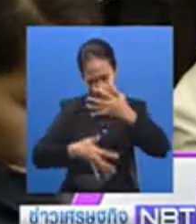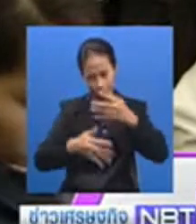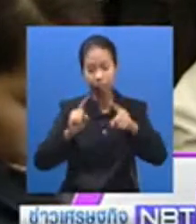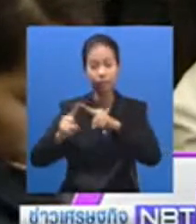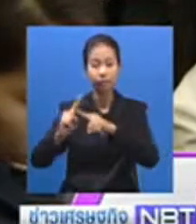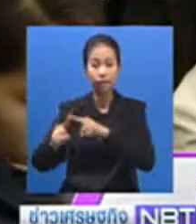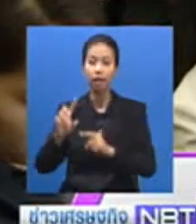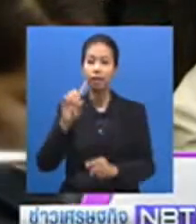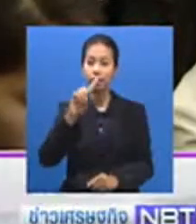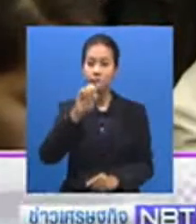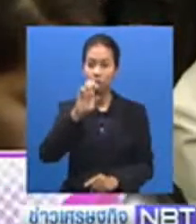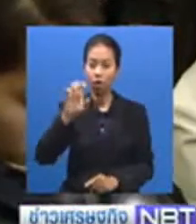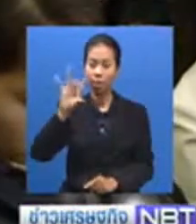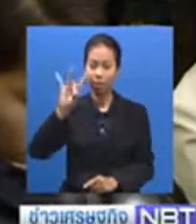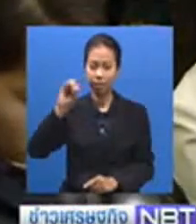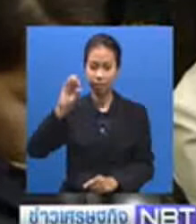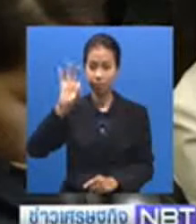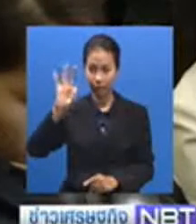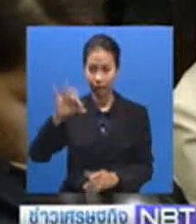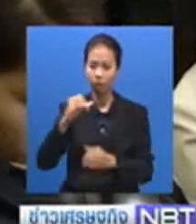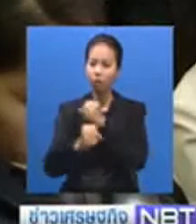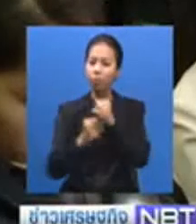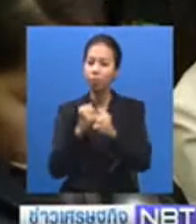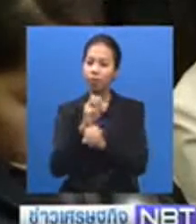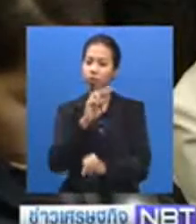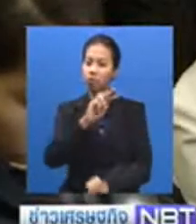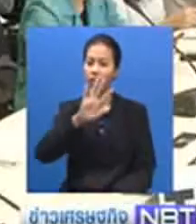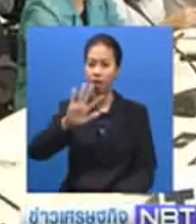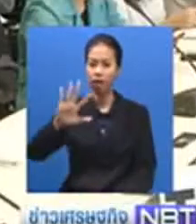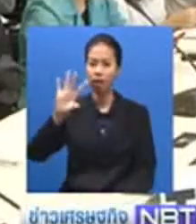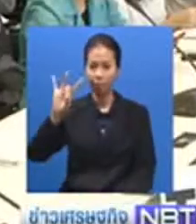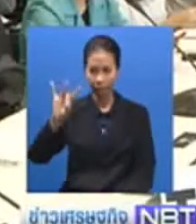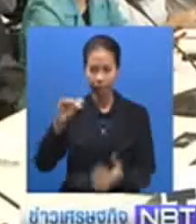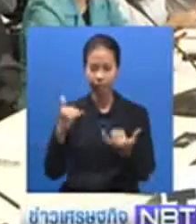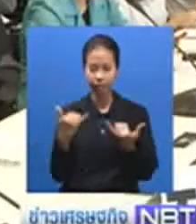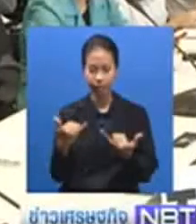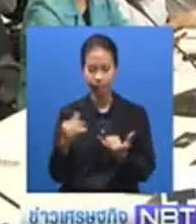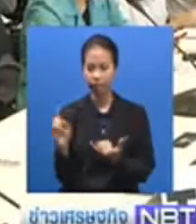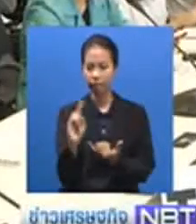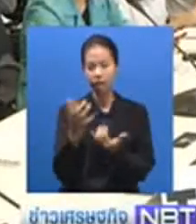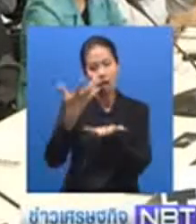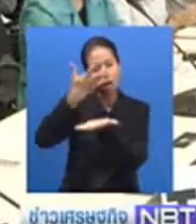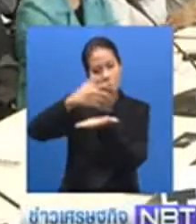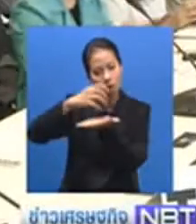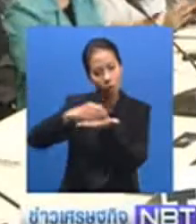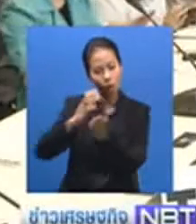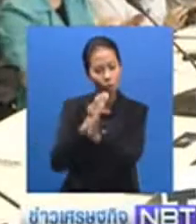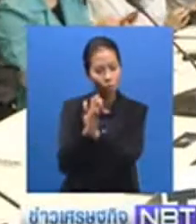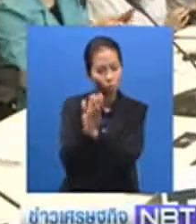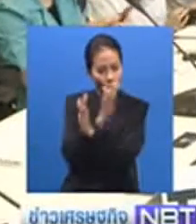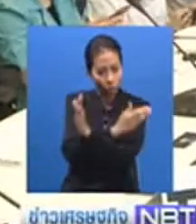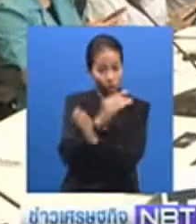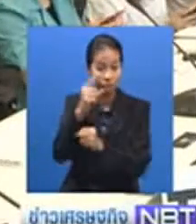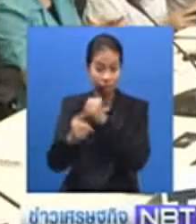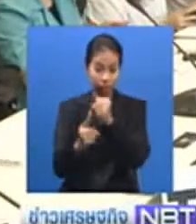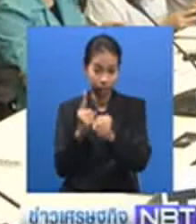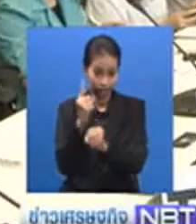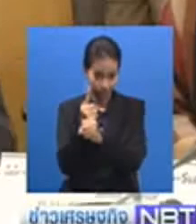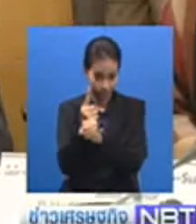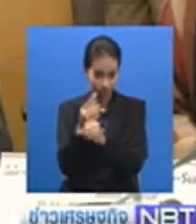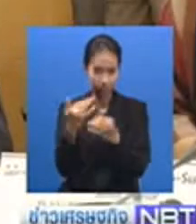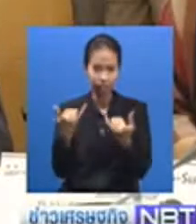189ประเทศทั่วโลกประจำปี 2558ซึ่งเป็นการรายงานล่วงหน้า 1ปีนะคะปรากฎว่า